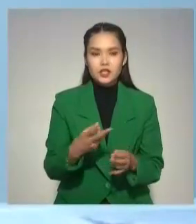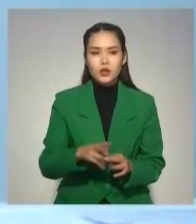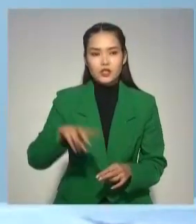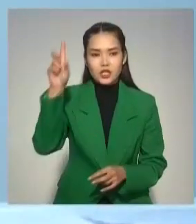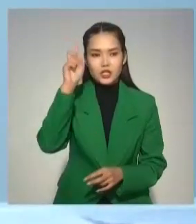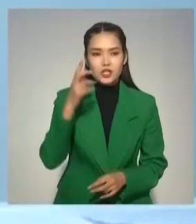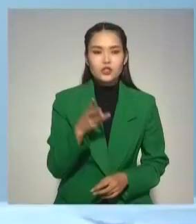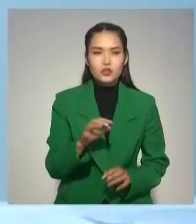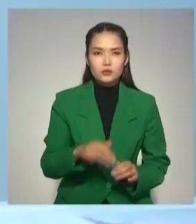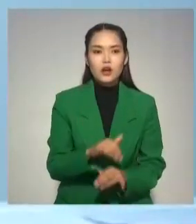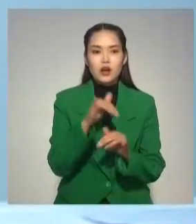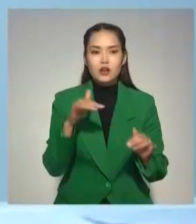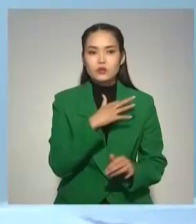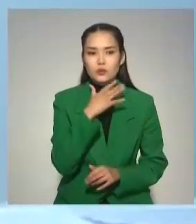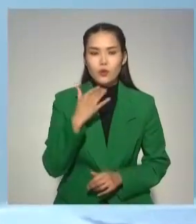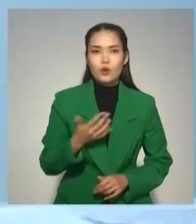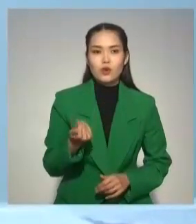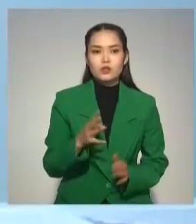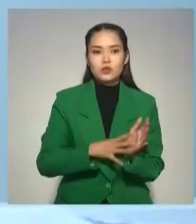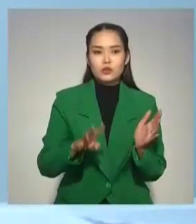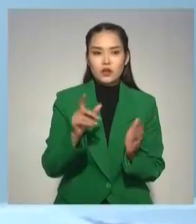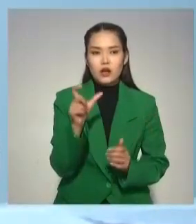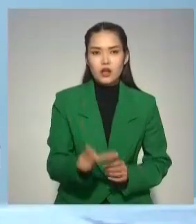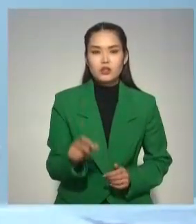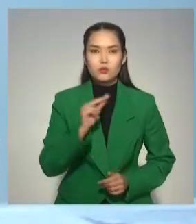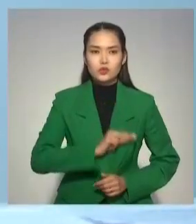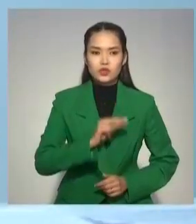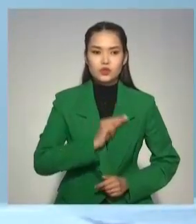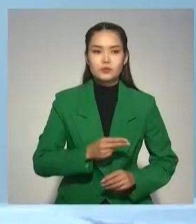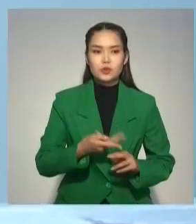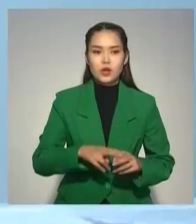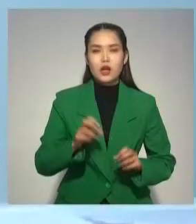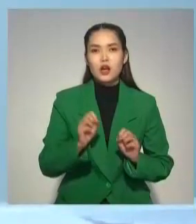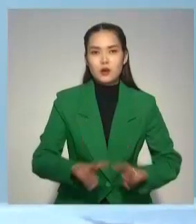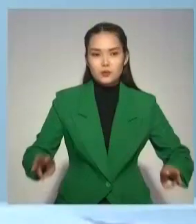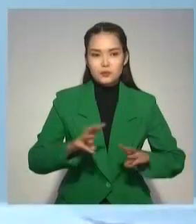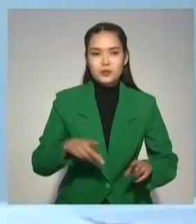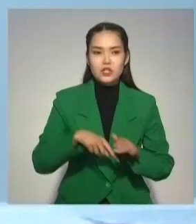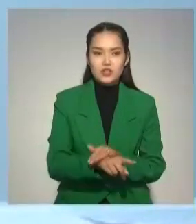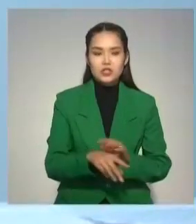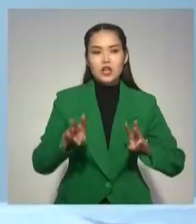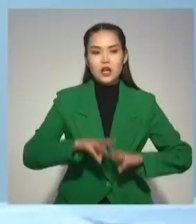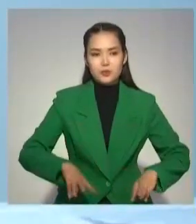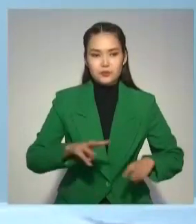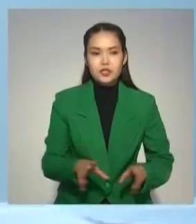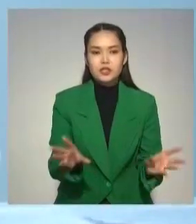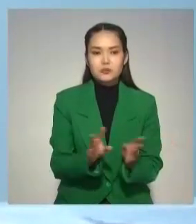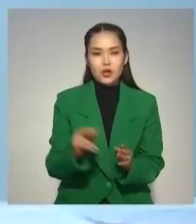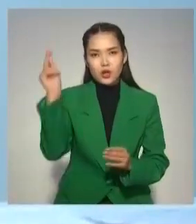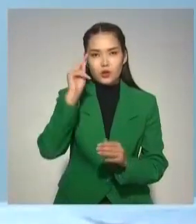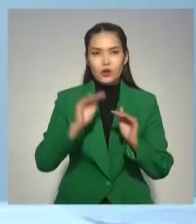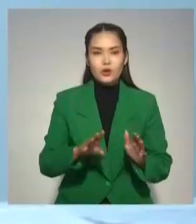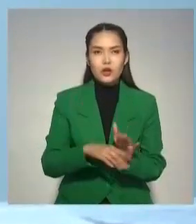еліміздегі 3600-ден астам жеке күзетте 94000 адам жұмыс істейді. Оқу ағарту министрлігі, ішкі істер және төтенше жағдайлар министрлігімен бірге оқу